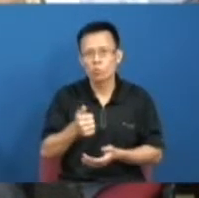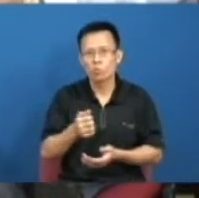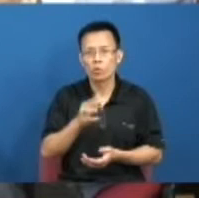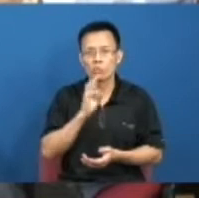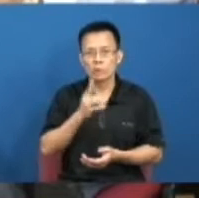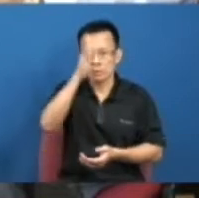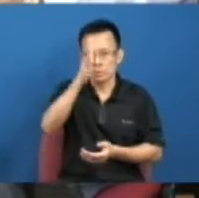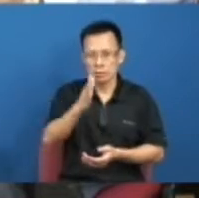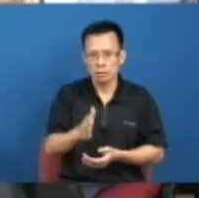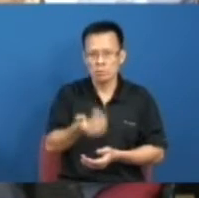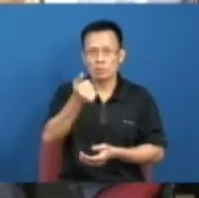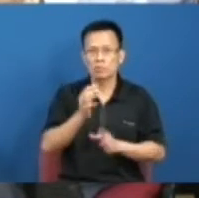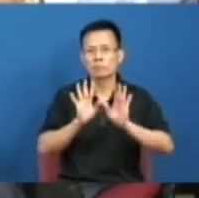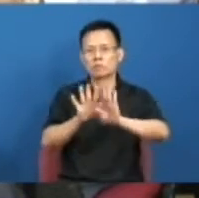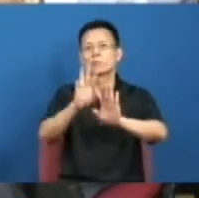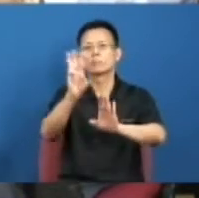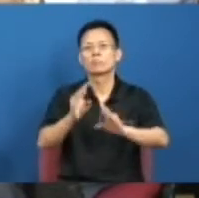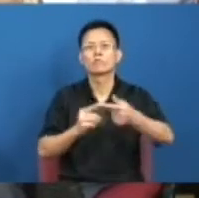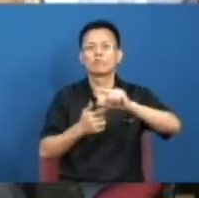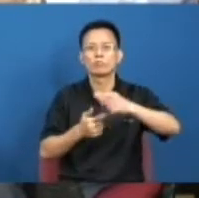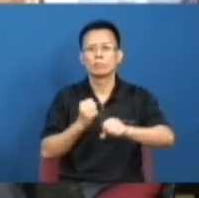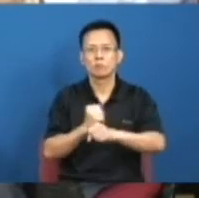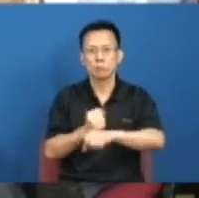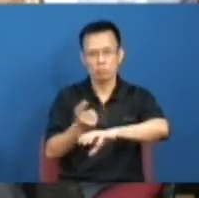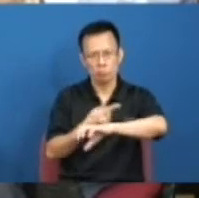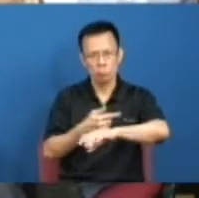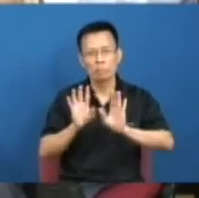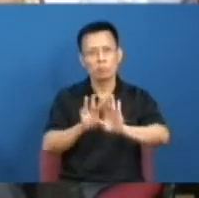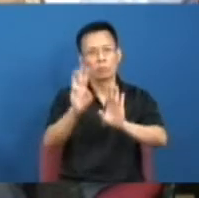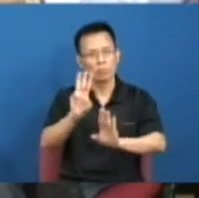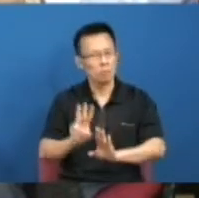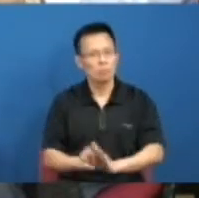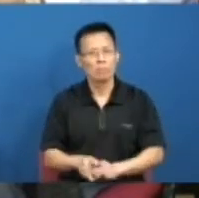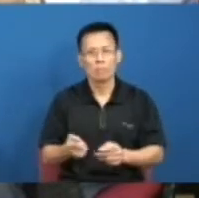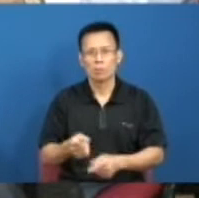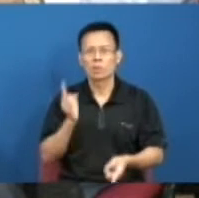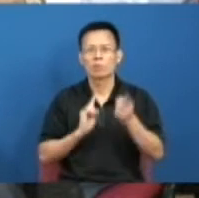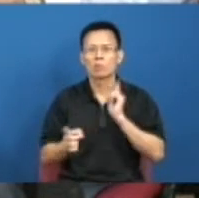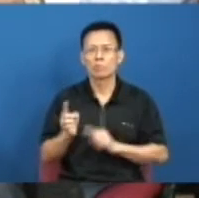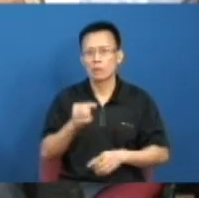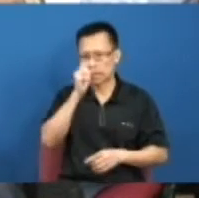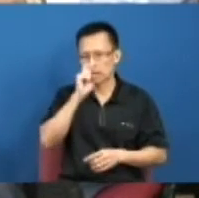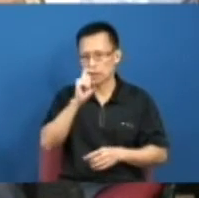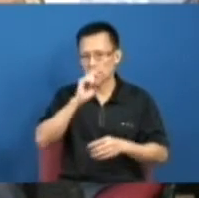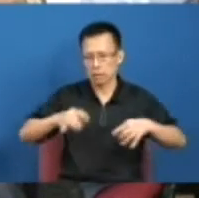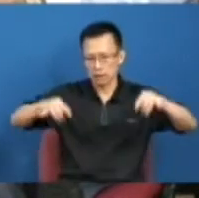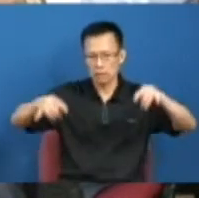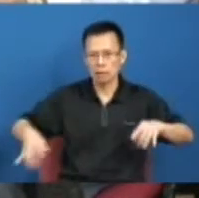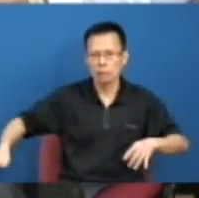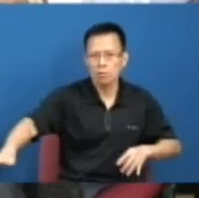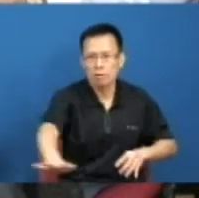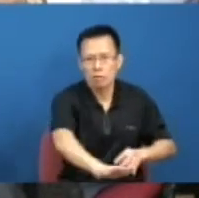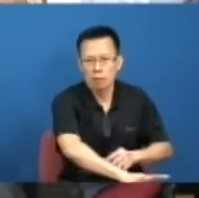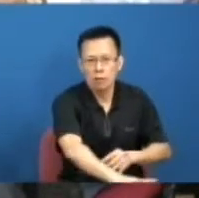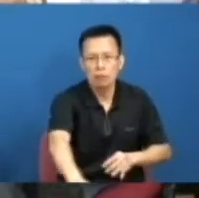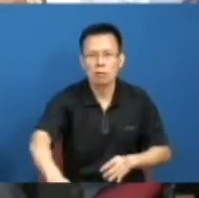水咁做法個方法。 嗯， 係做啲臨時防水，唔可以話鋪塊膠布或者帆布。遮住